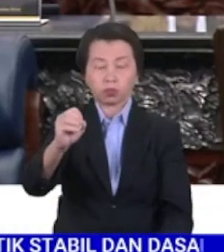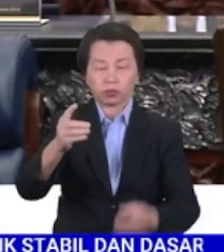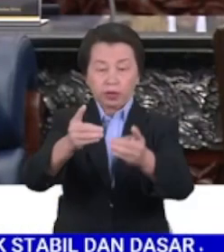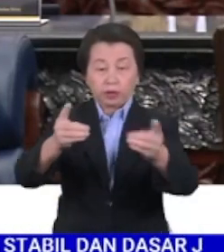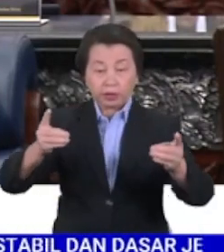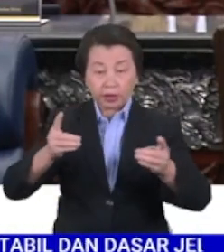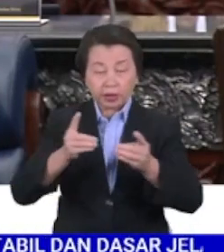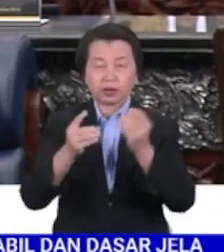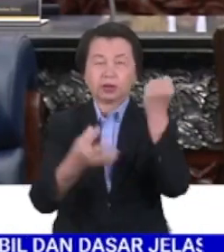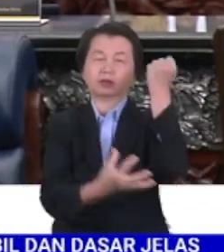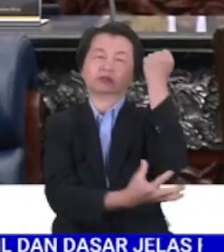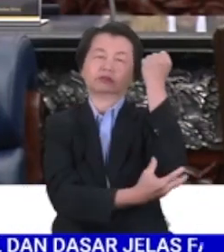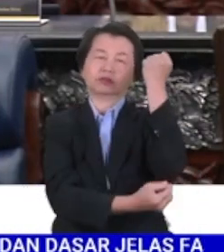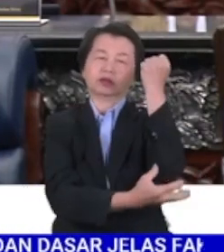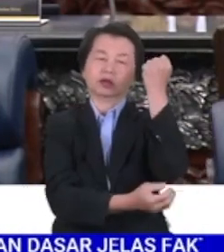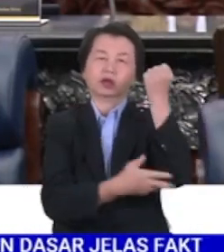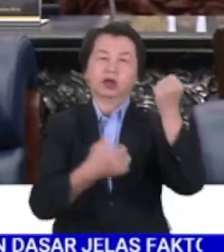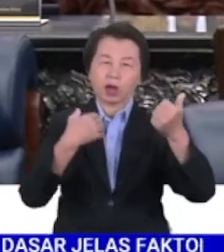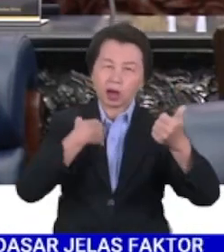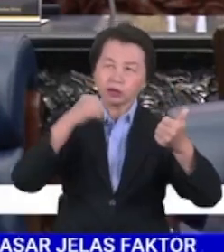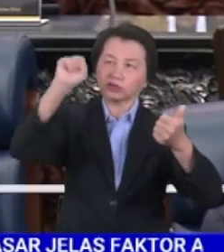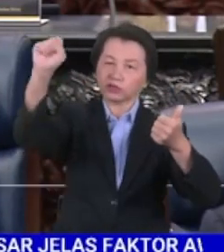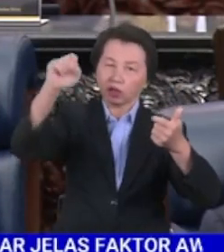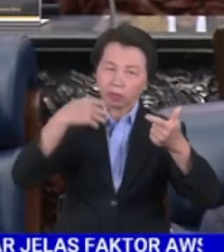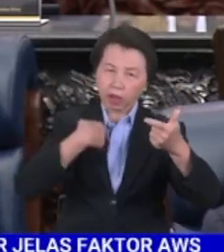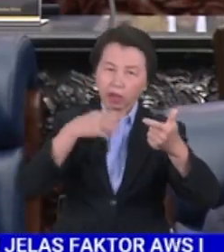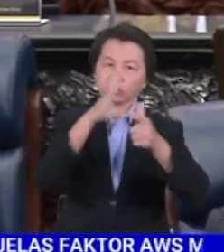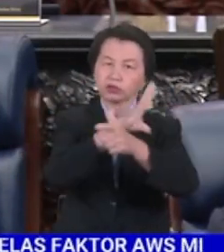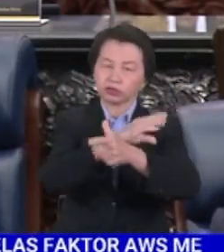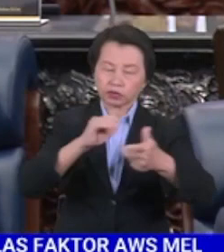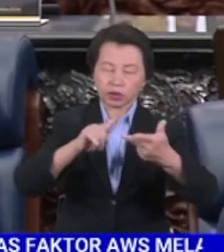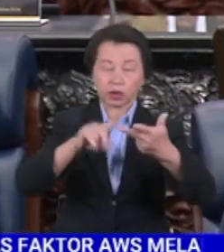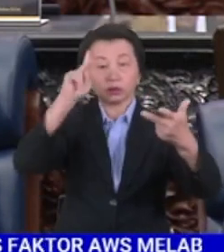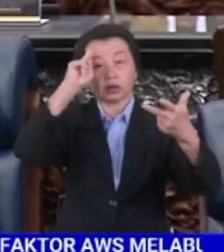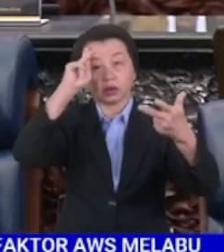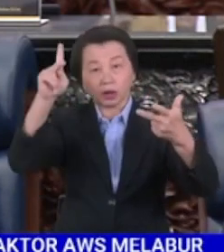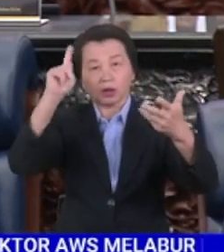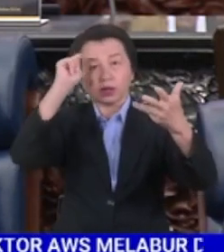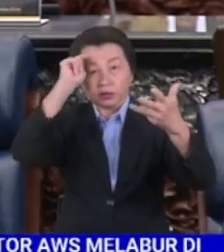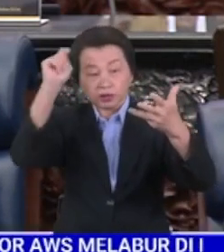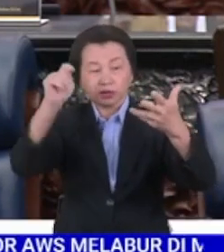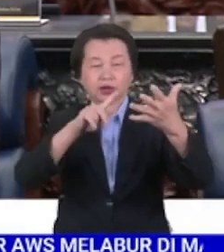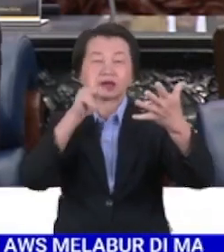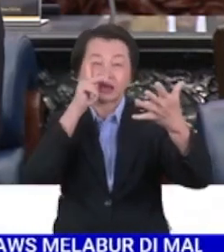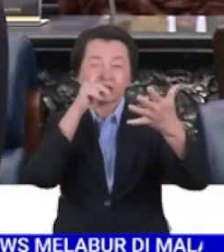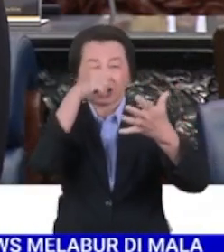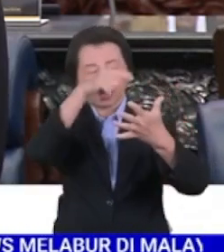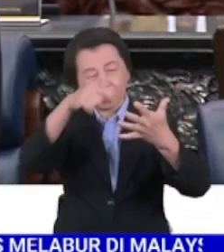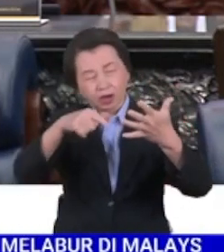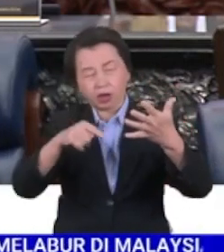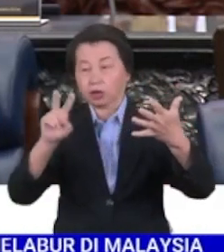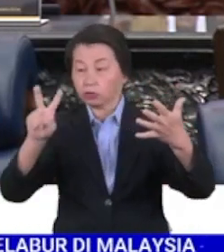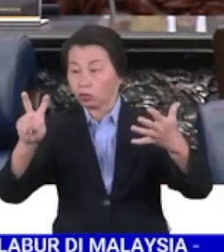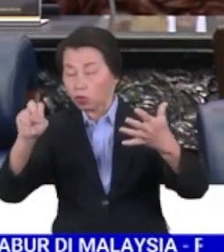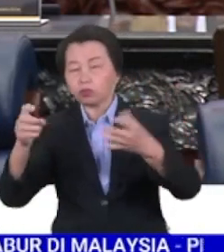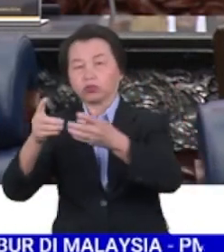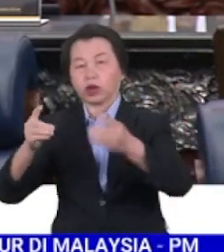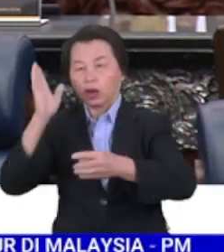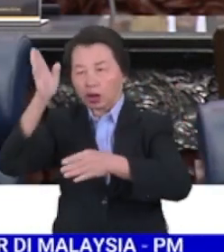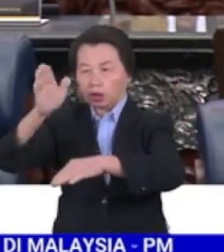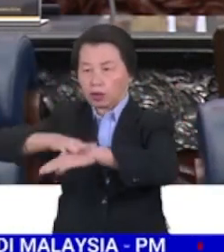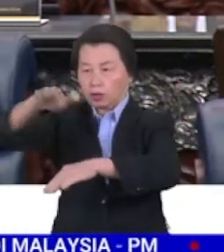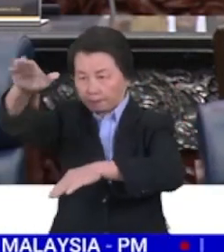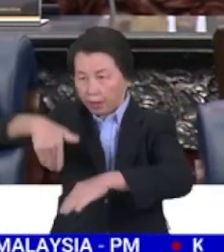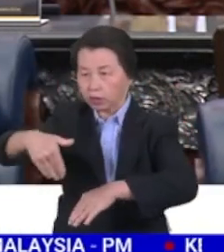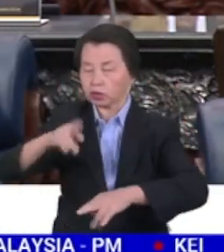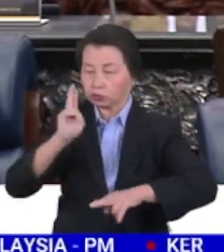Daerah yang termiskin ini ada yang di Sabah, ada yang Sarawak, ada yang Kelantan, Terengganu dan Kedah akan dipanggil untuk